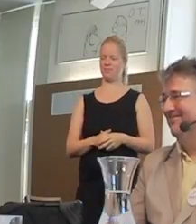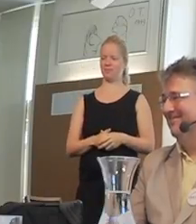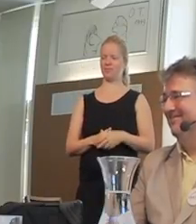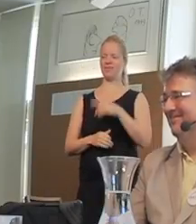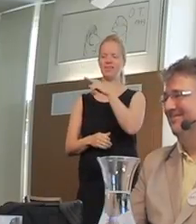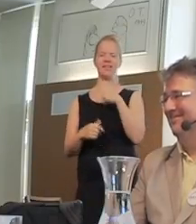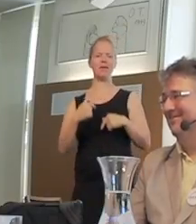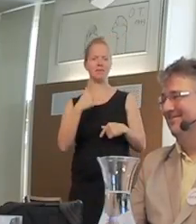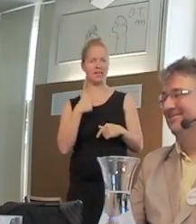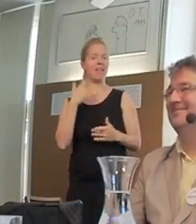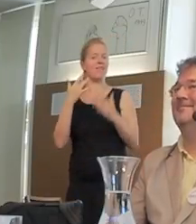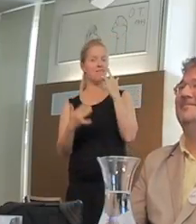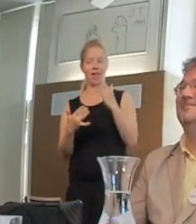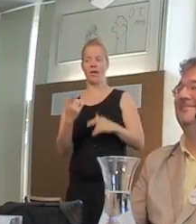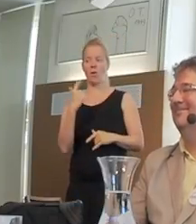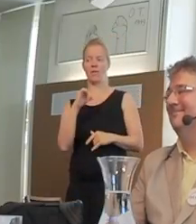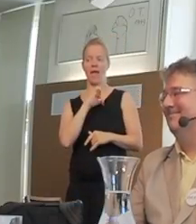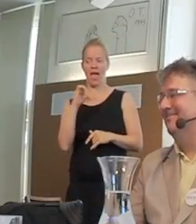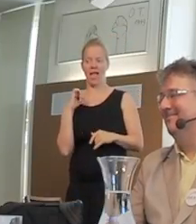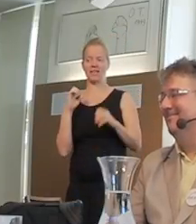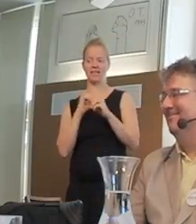gesagt, vielleicht macht man eigene Sendung zum Thema.